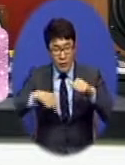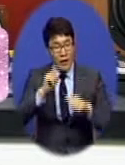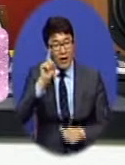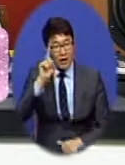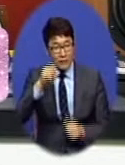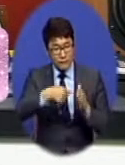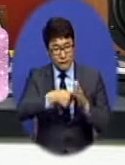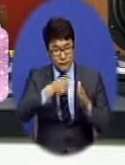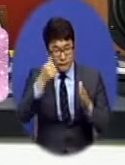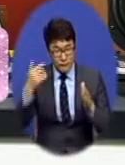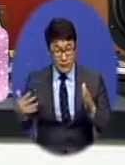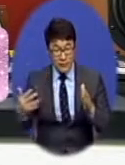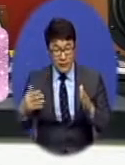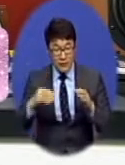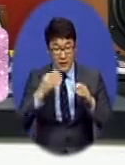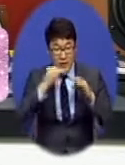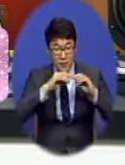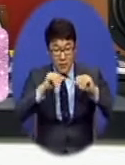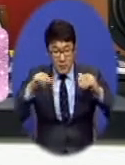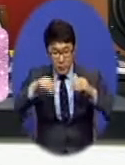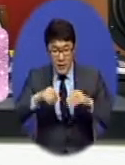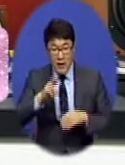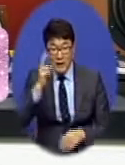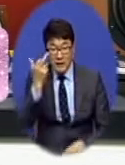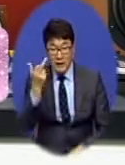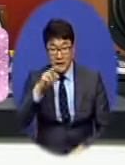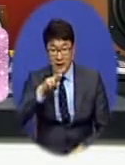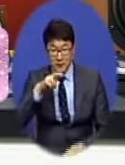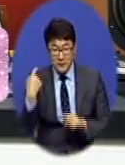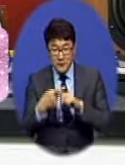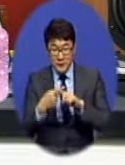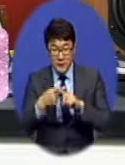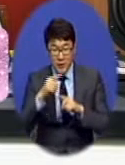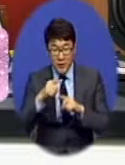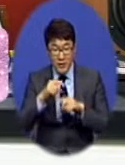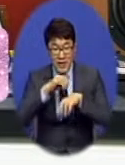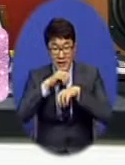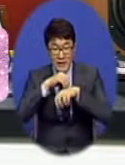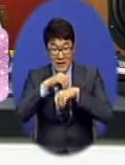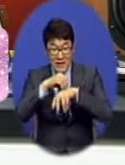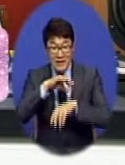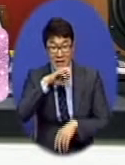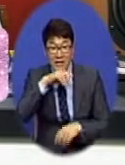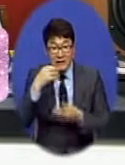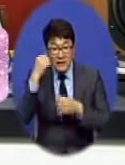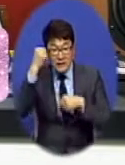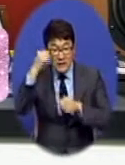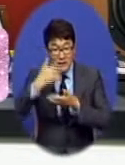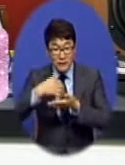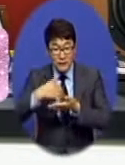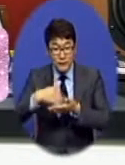중에 하나로 꼽힙니다. 자, 갯벌 속의 산삼이라고 불리는 세발 낙지의 다리의 수는